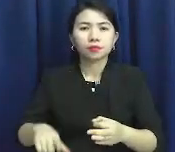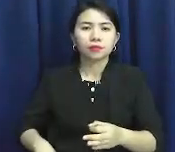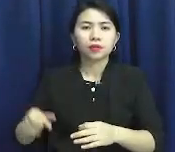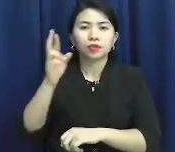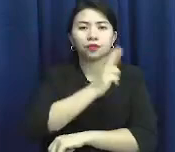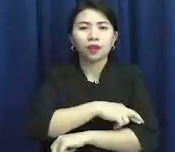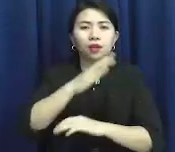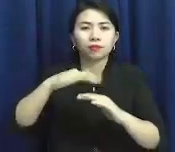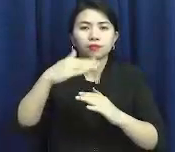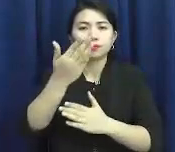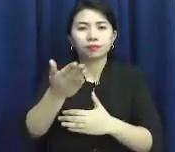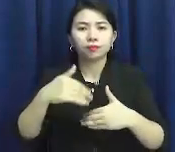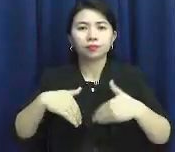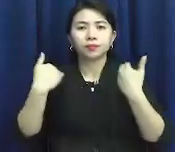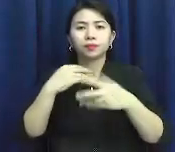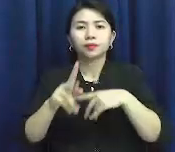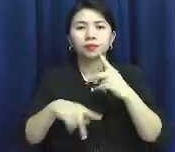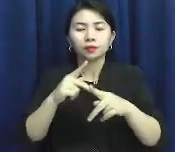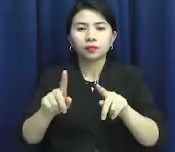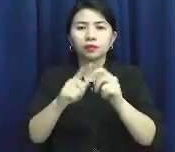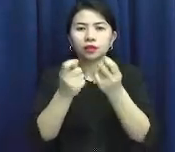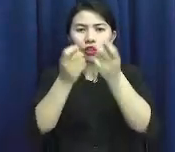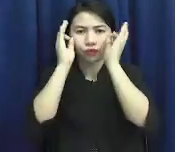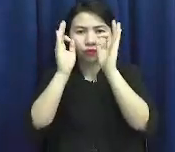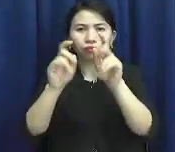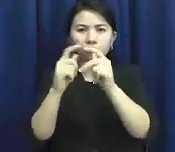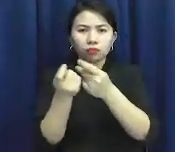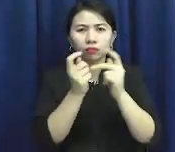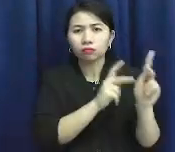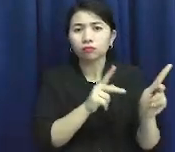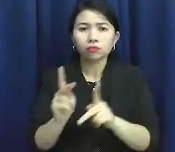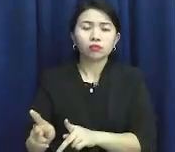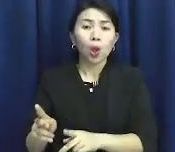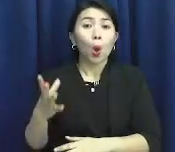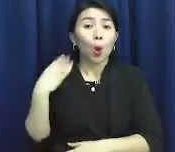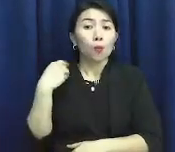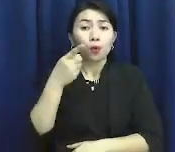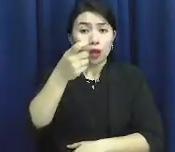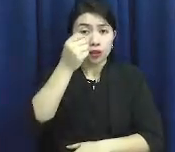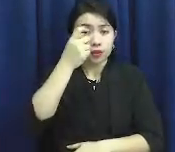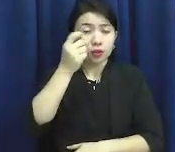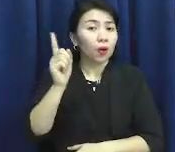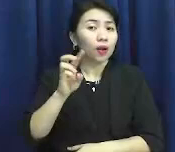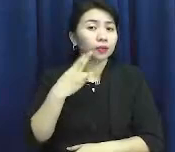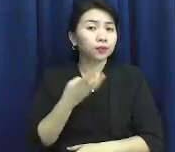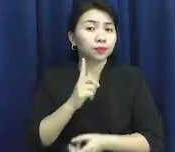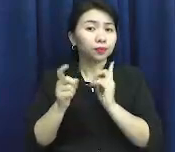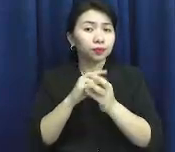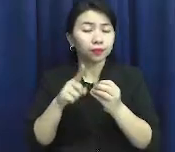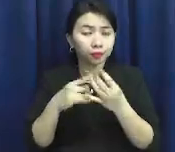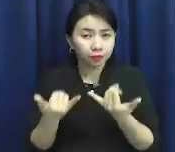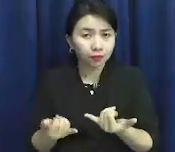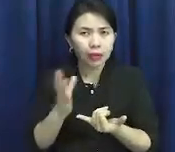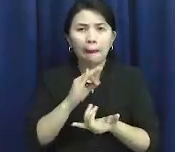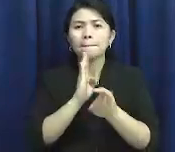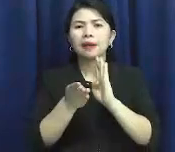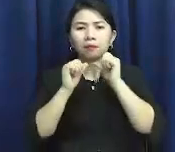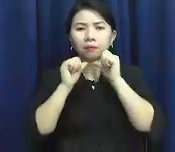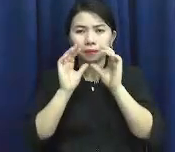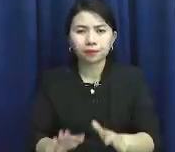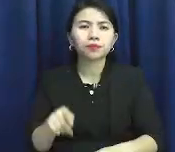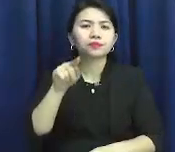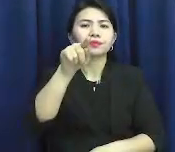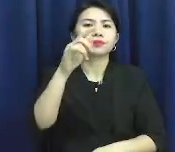rests upon you, young people. Team Focus, Team Preparation. I hope maliwanag po ang ating pinag-usapin and I hope we've been a blessing to you this